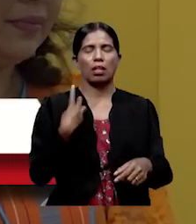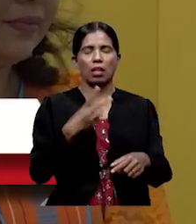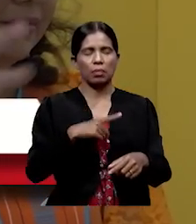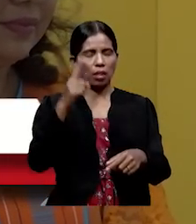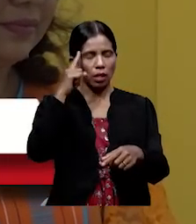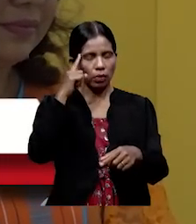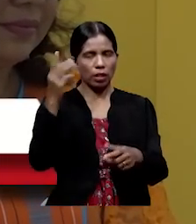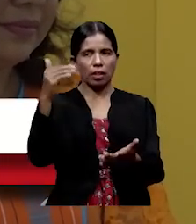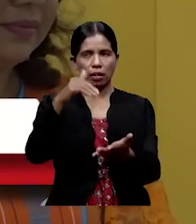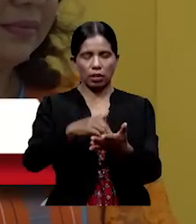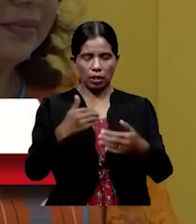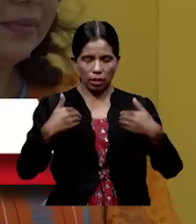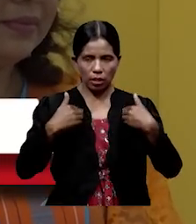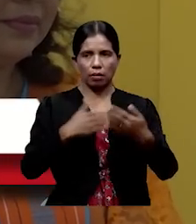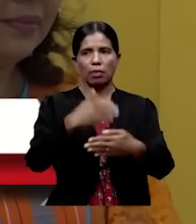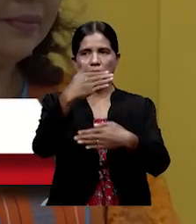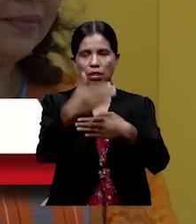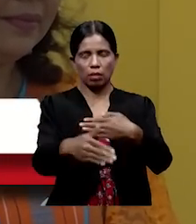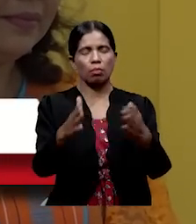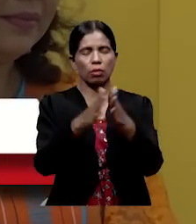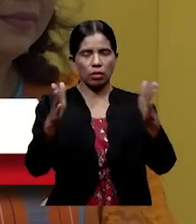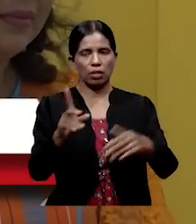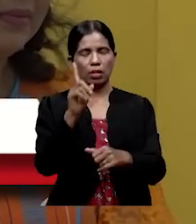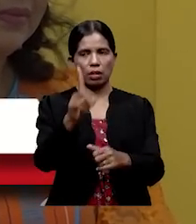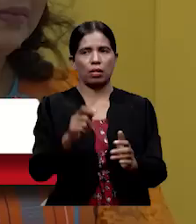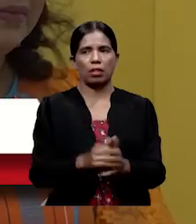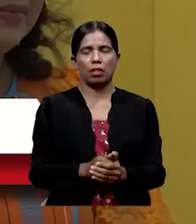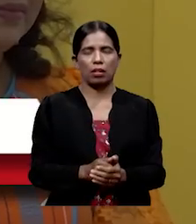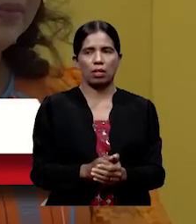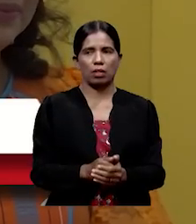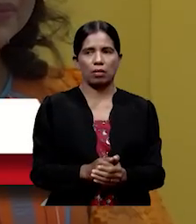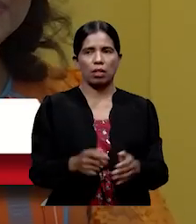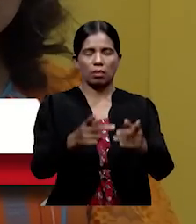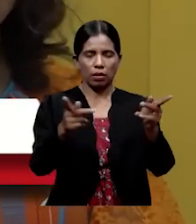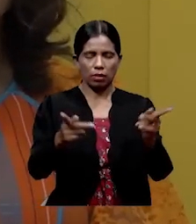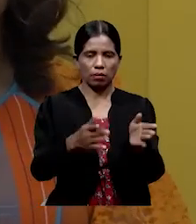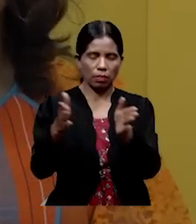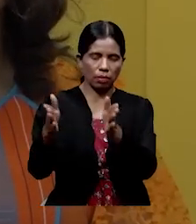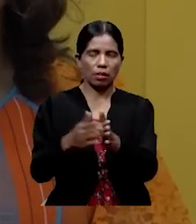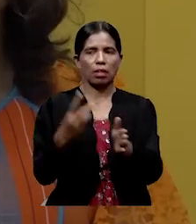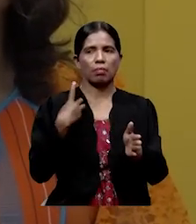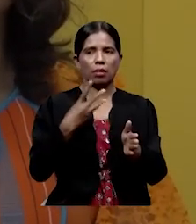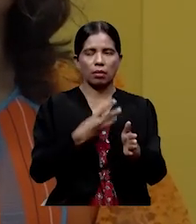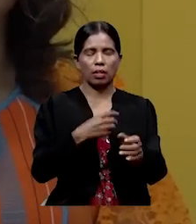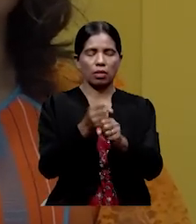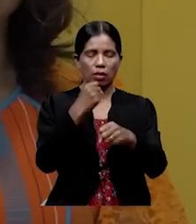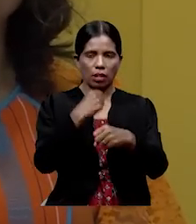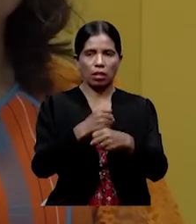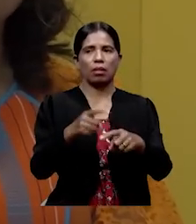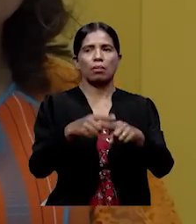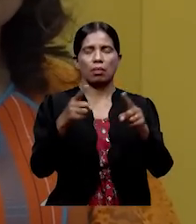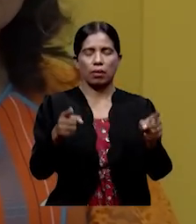infali dia. Si pasu ida tang. Pasu bot ida tang. Raisori ne ba si mamu ami si pasu bot ida tang atu hal. Mai bin ini